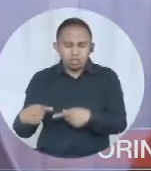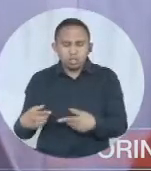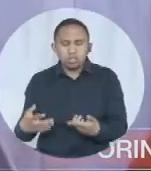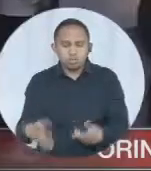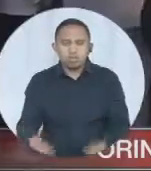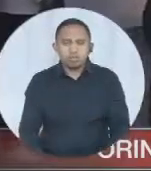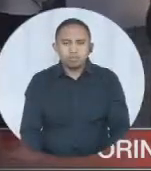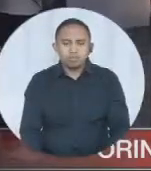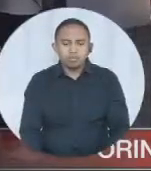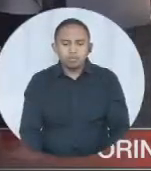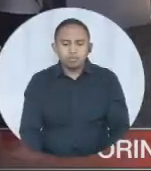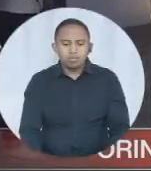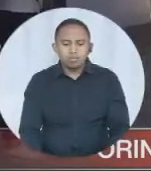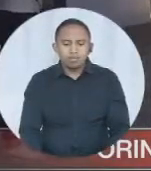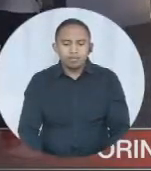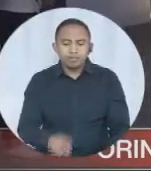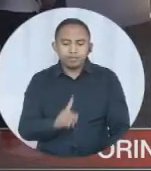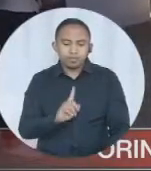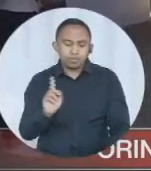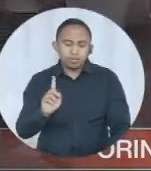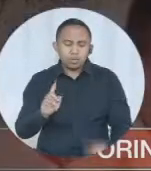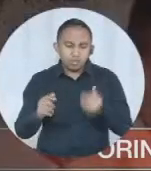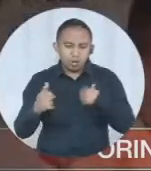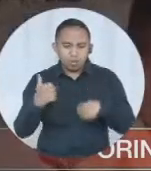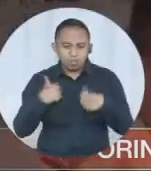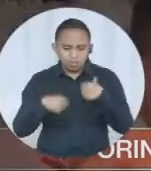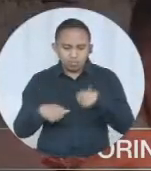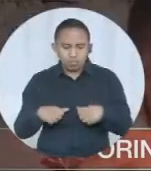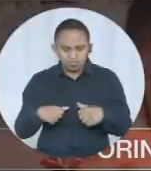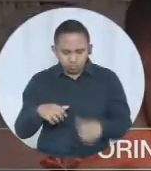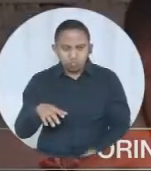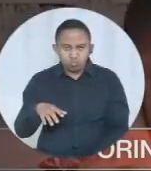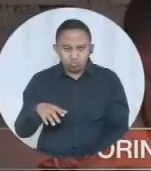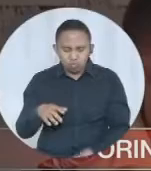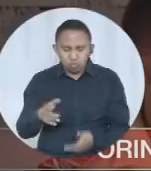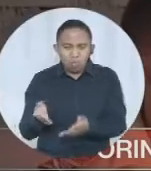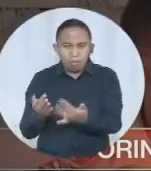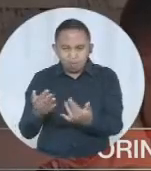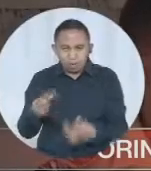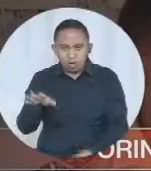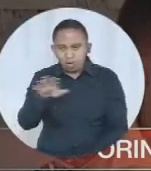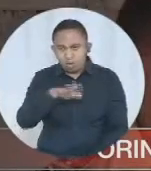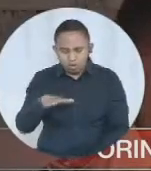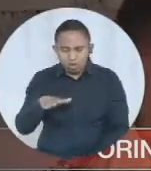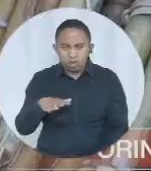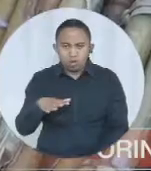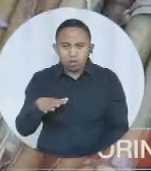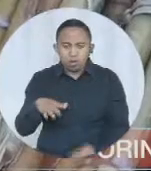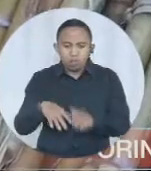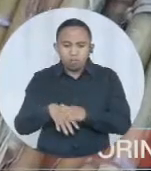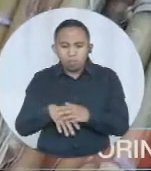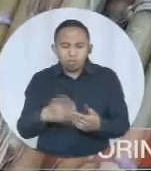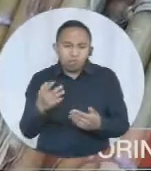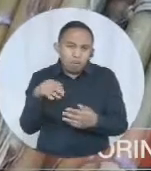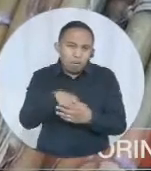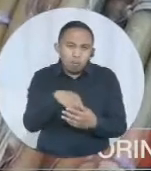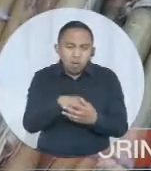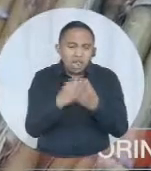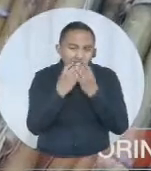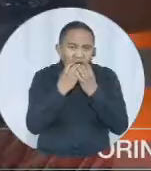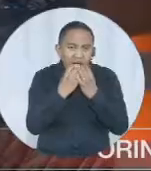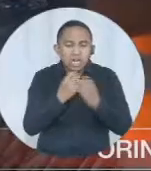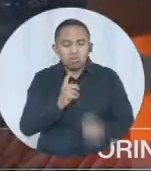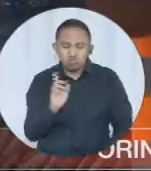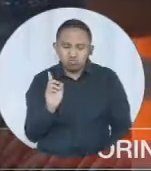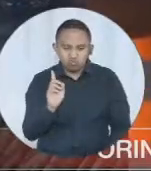filoham-pirenena daholo. Ireo tantsaha ty amin'ny distrika ho iatrany ministra no ampirisiana sy iarahana miasa amin'ny famokarana fary